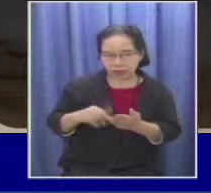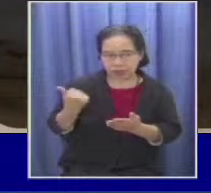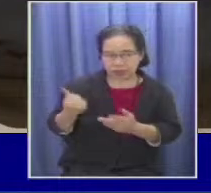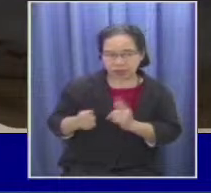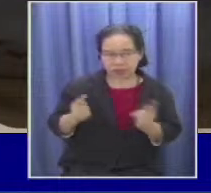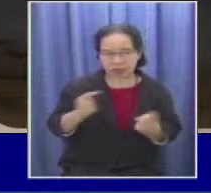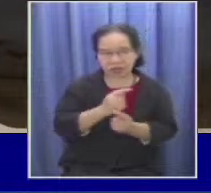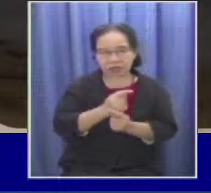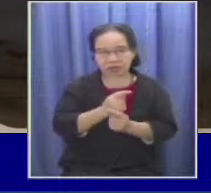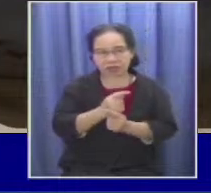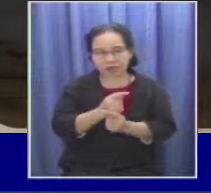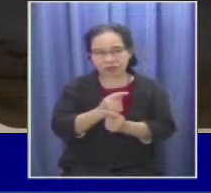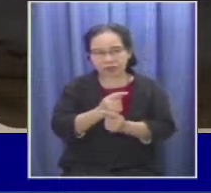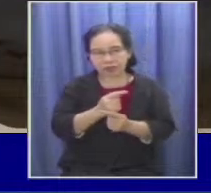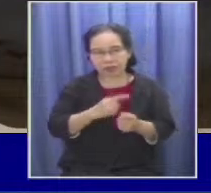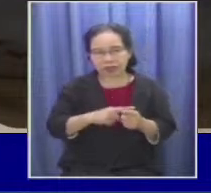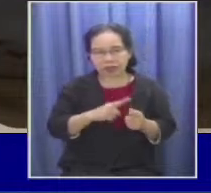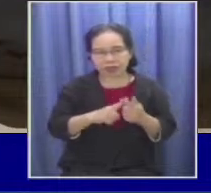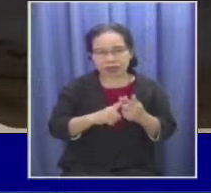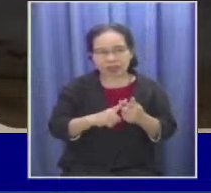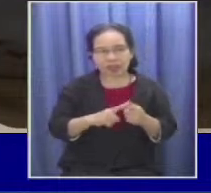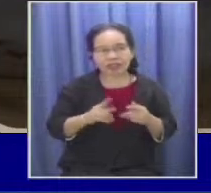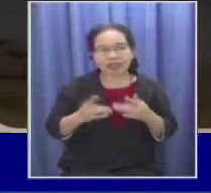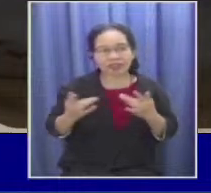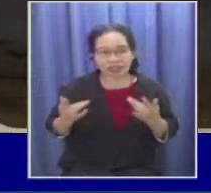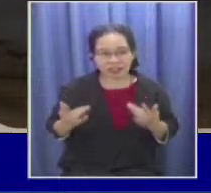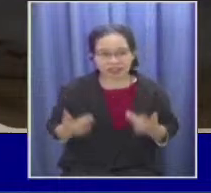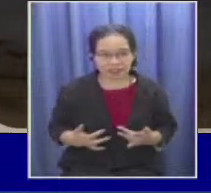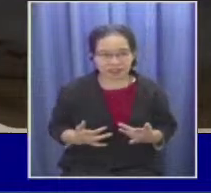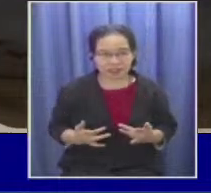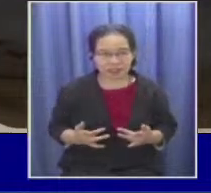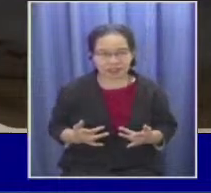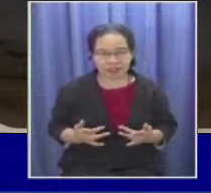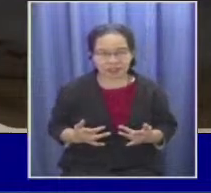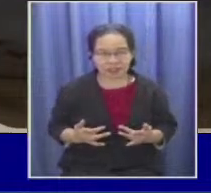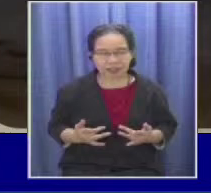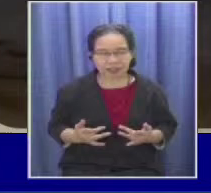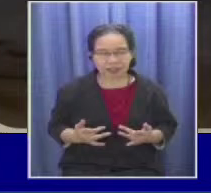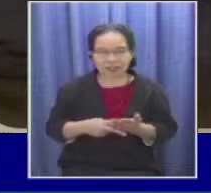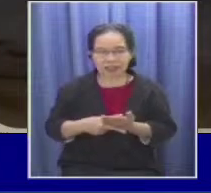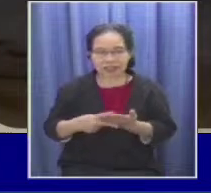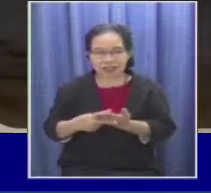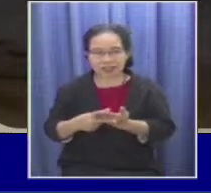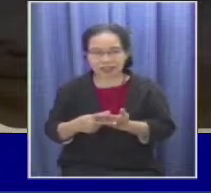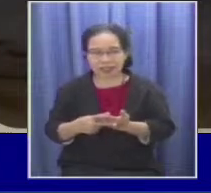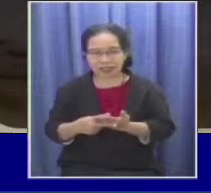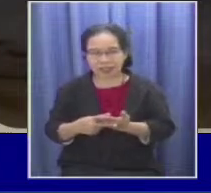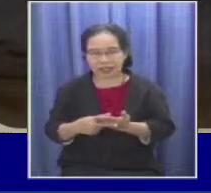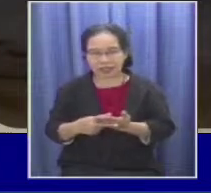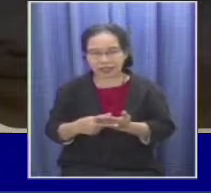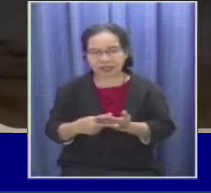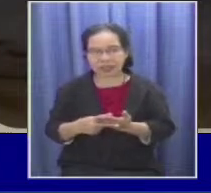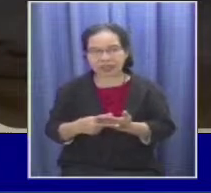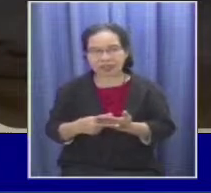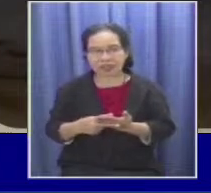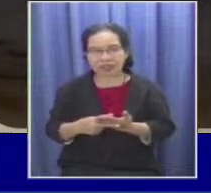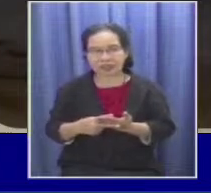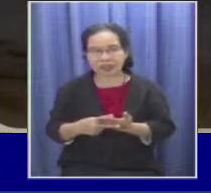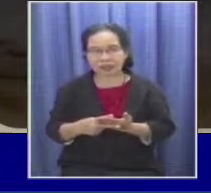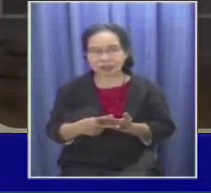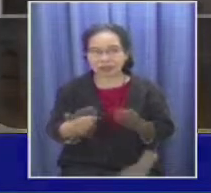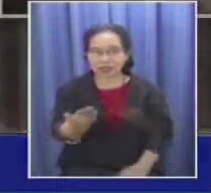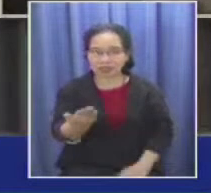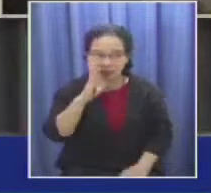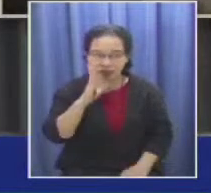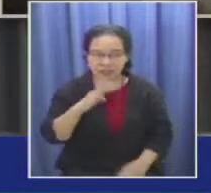yɛ nkontomponi akoma no yɛ daadafo akoma no yɛ bɔne sene nneɛma nyinaa